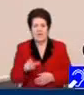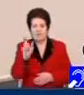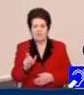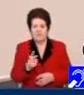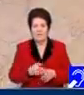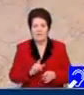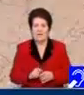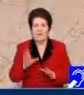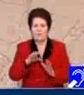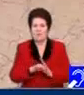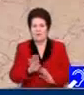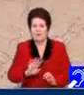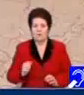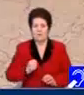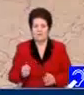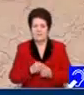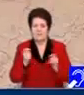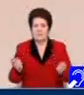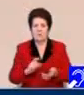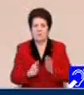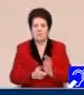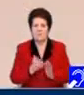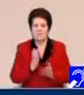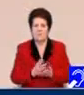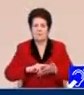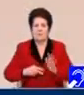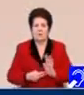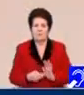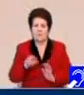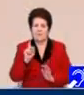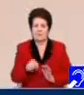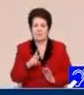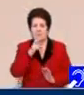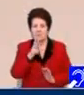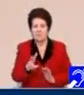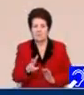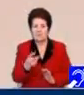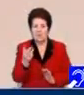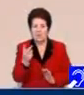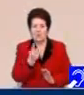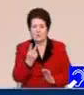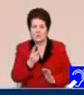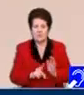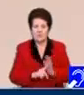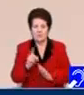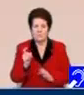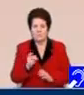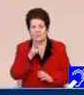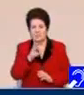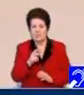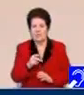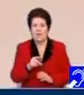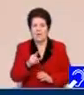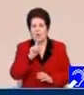care nu va include militari. Deschiderea oficiului este preconizată pentru trimestrul 2, adică începutul trimestrului 2,